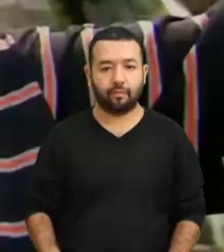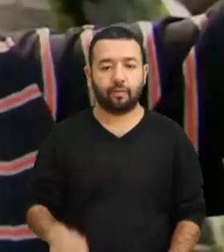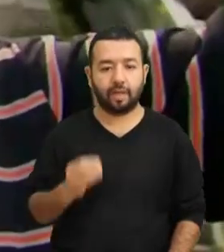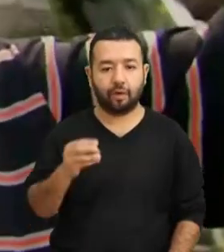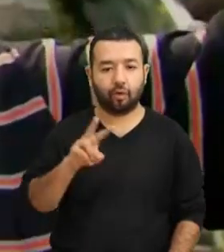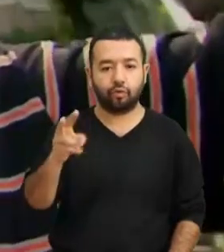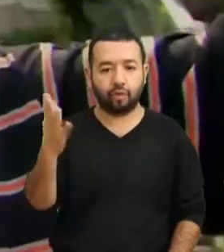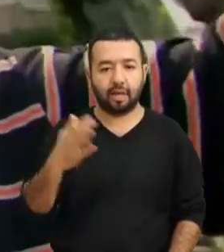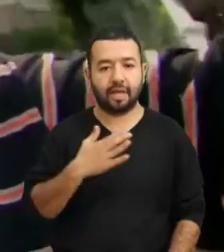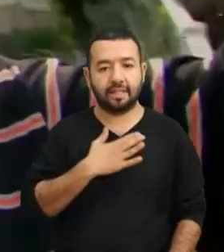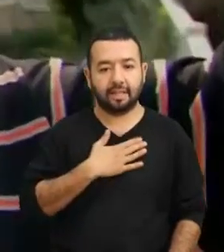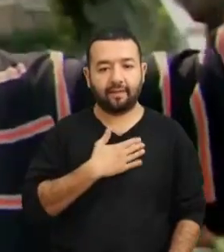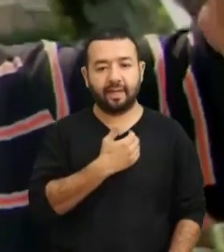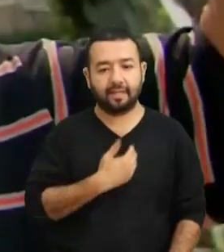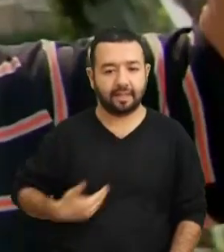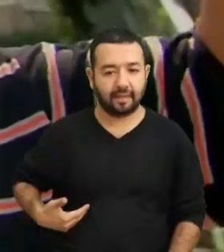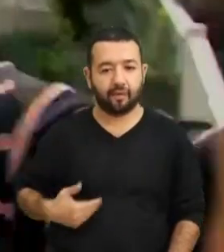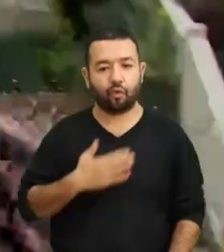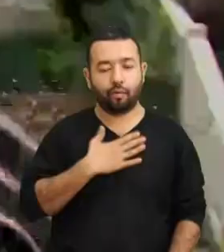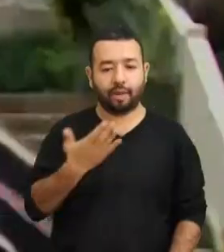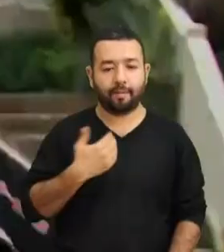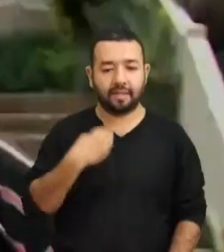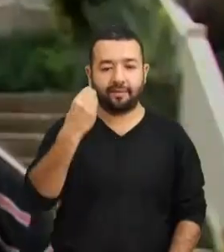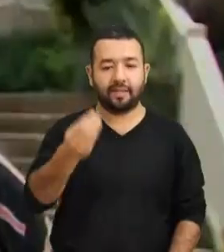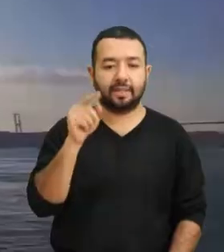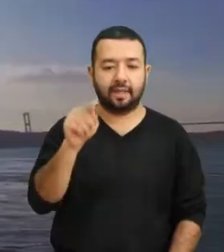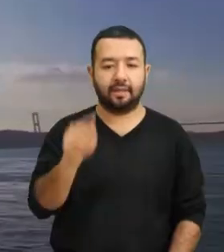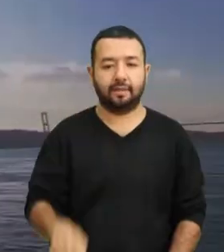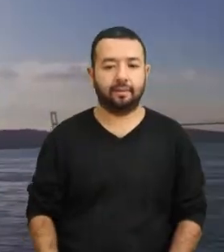mutluluklar. Sevgi, saygı, hürmet. Her şey benden sağ.